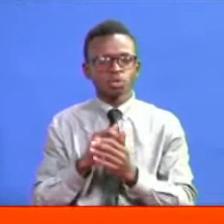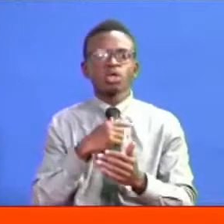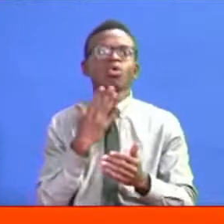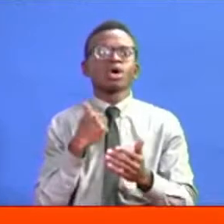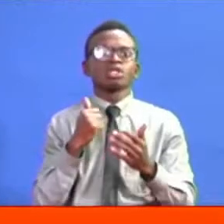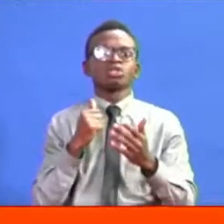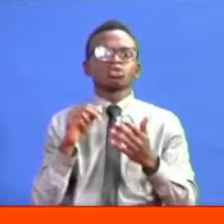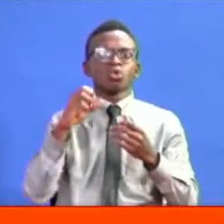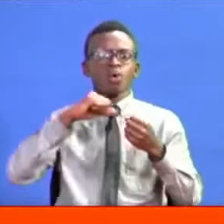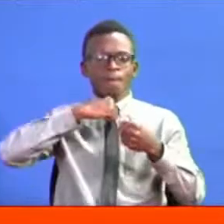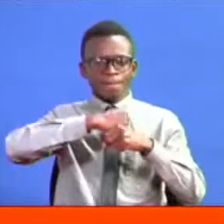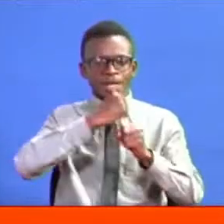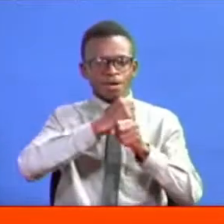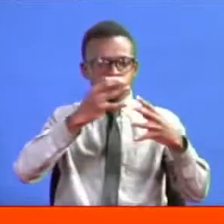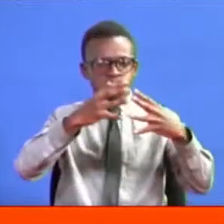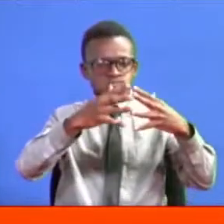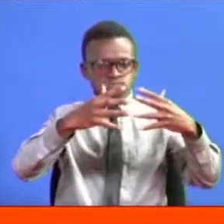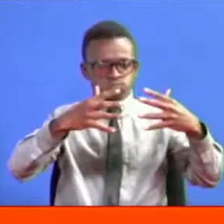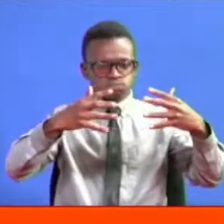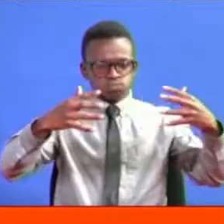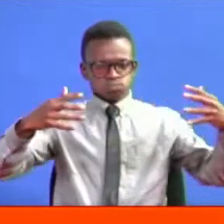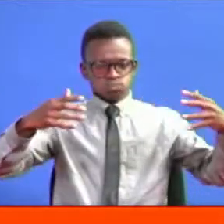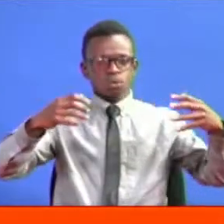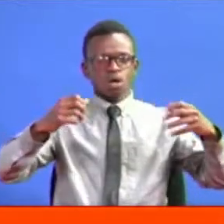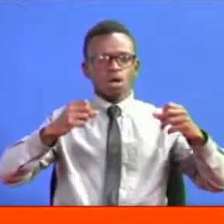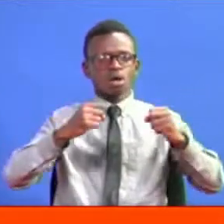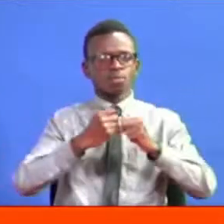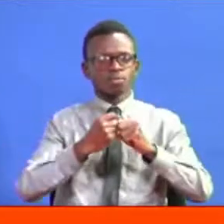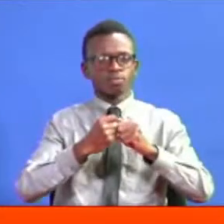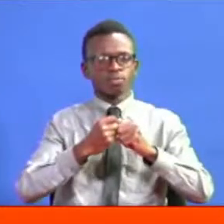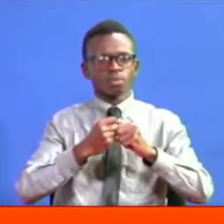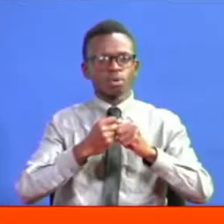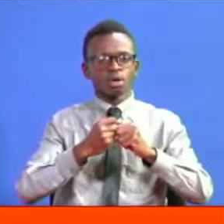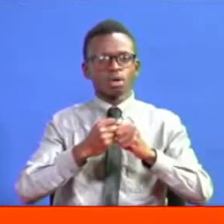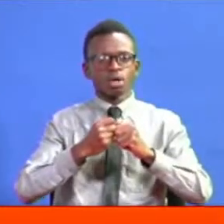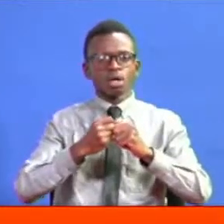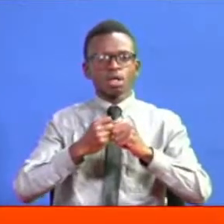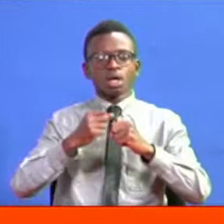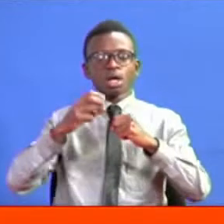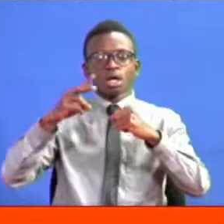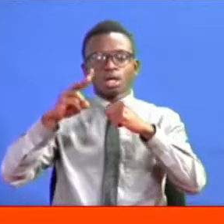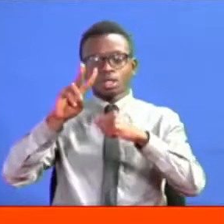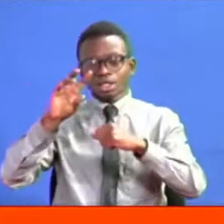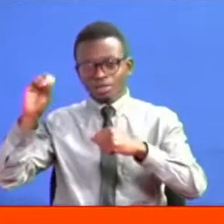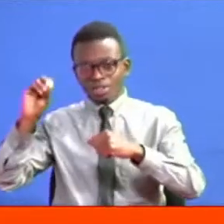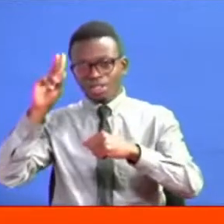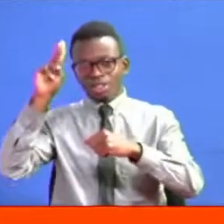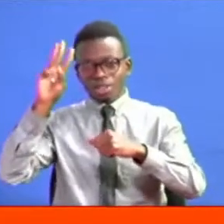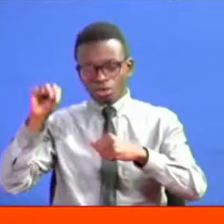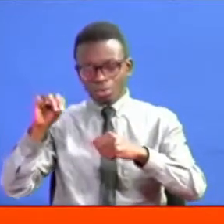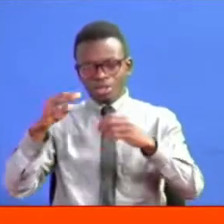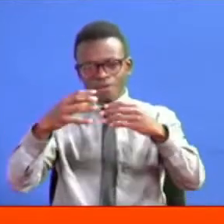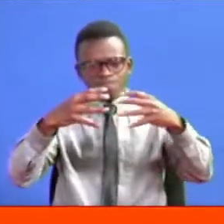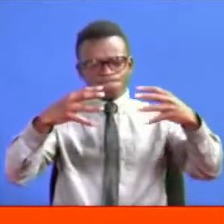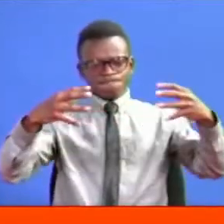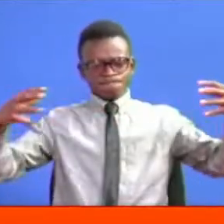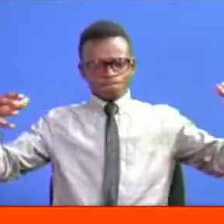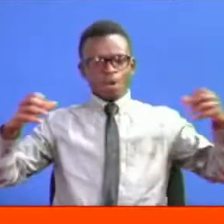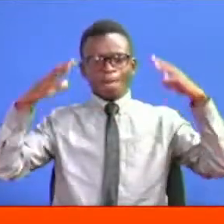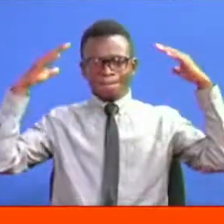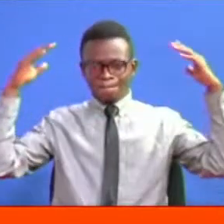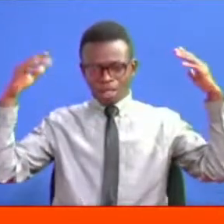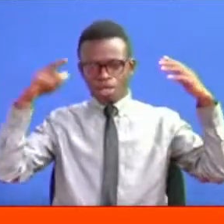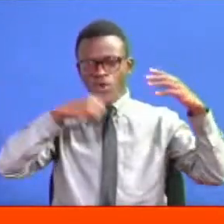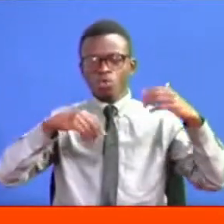bango la umbali wa urefu wa kilomita 70, na hapa kuna mita 1. Kwa hivyo